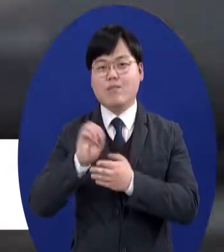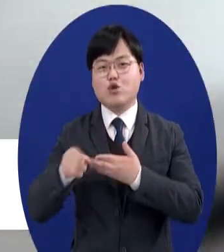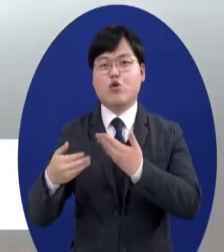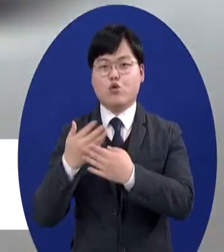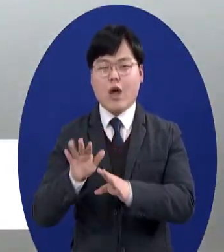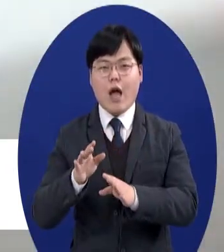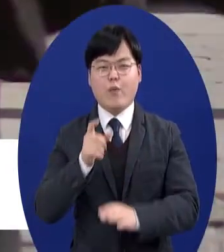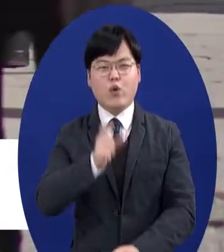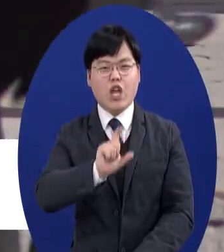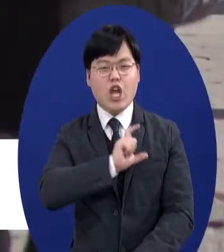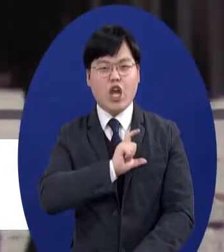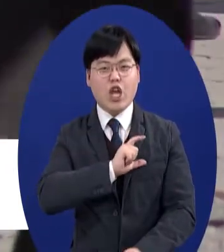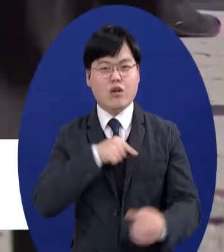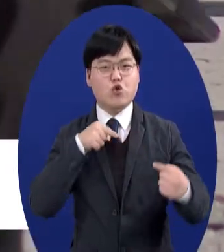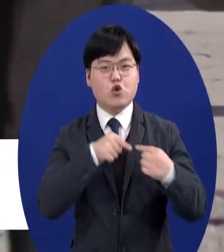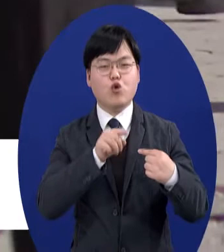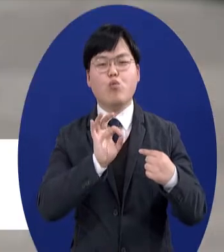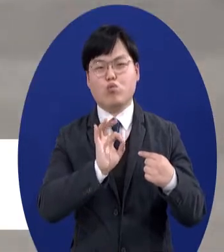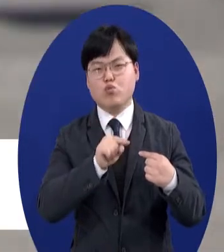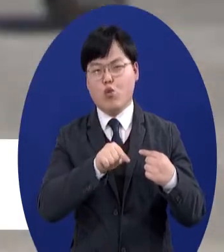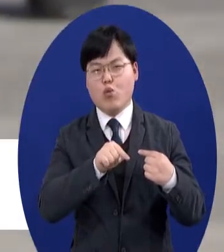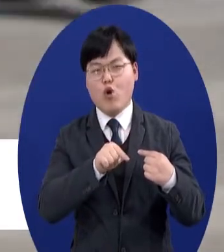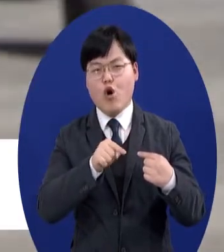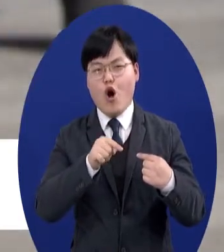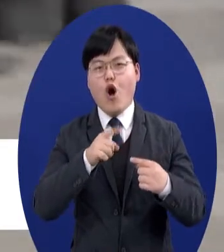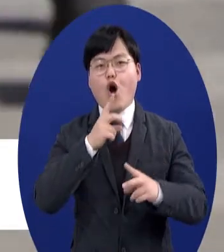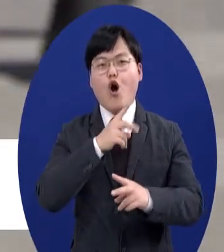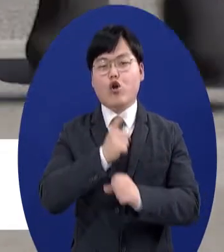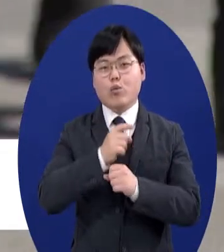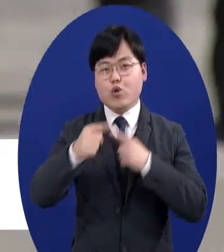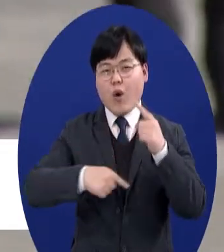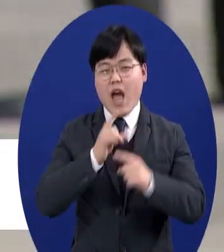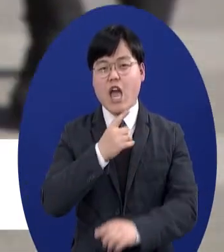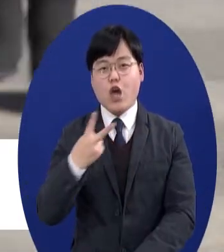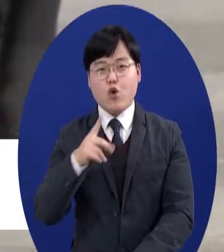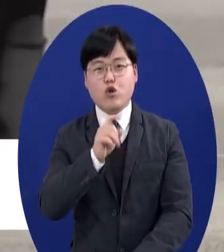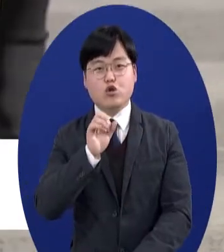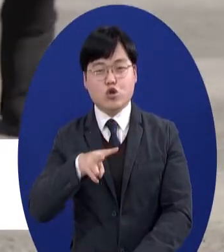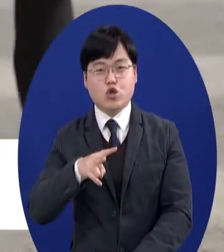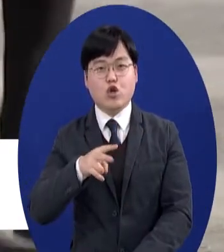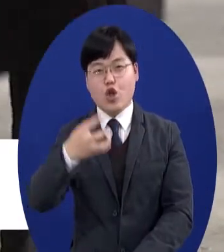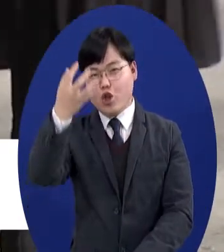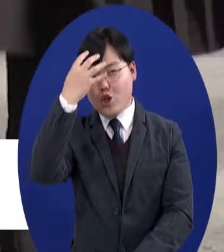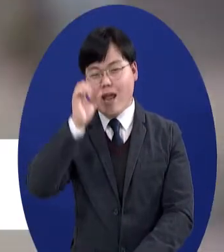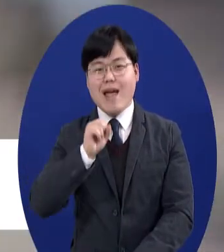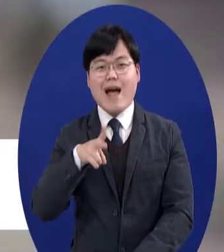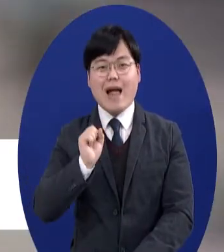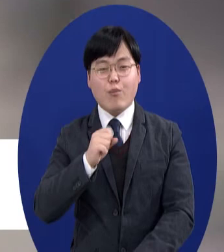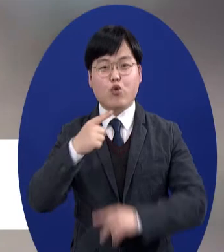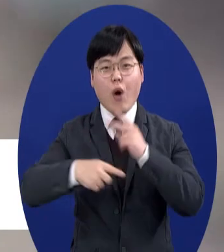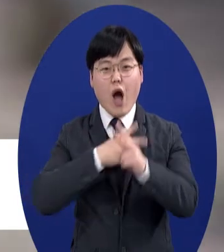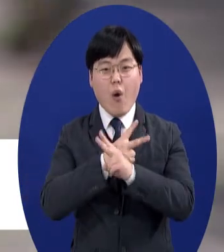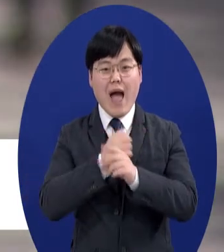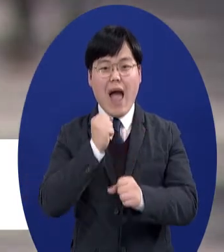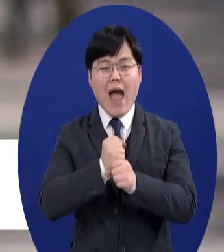дарамтыг хүний эрхийн ноцтой зөрчил гэж үздэг. Тиймээс манайд хөдөлмөрийн тухай, эрүүгийн болон зөрчлийн тухай, төрийн албаны тухай зэрэг хуулиудад ажлын байрны дарамт